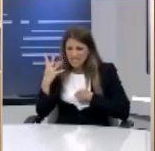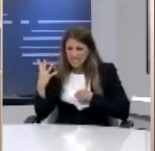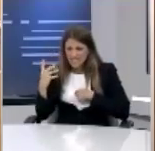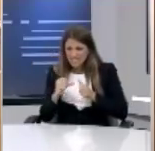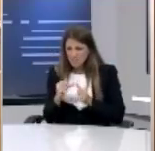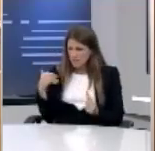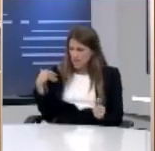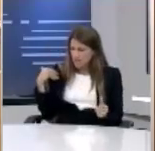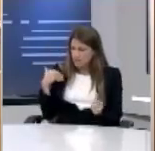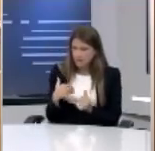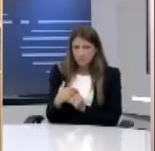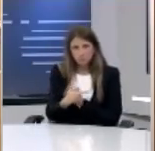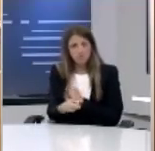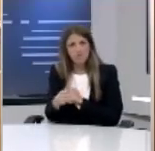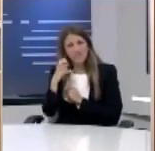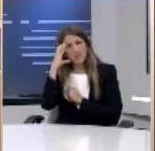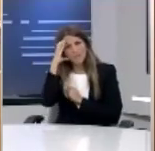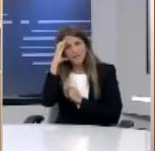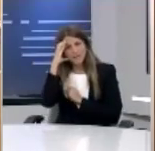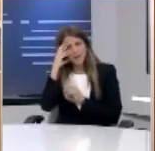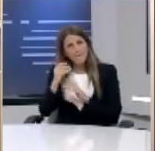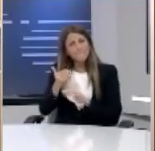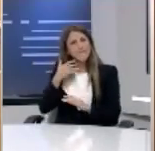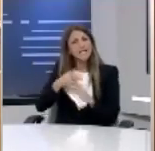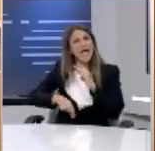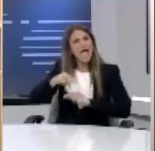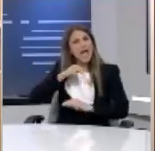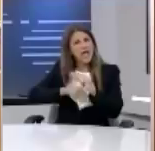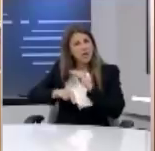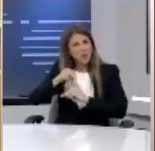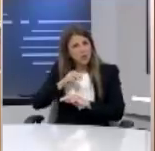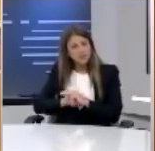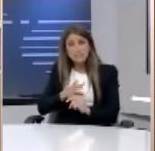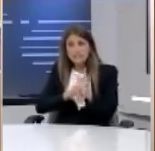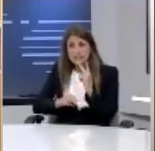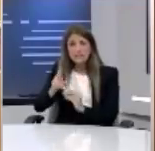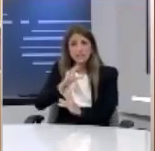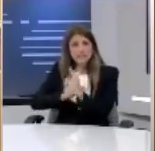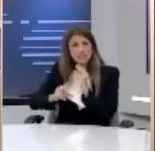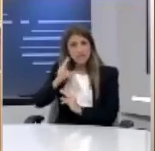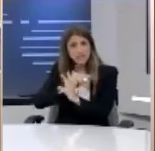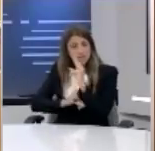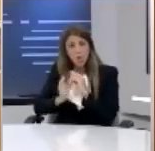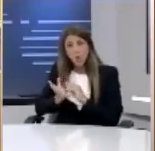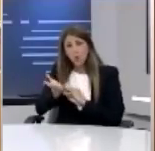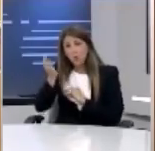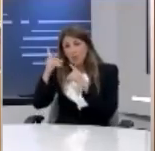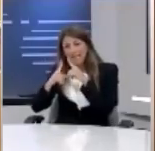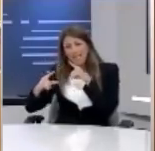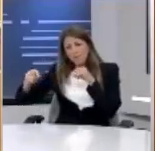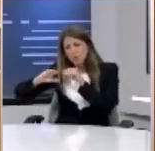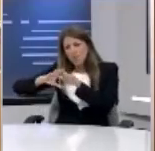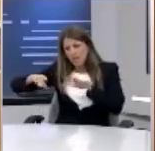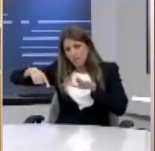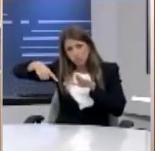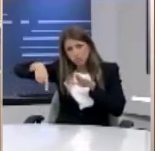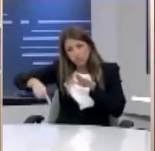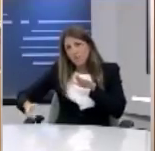από τις εκλογές, κεντρικό θέμα. Δεν υπήρχαν και ο Τρύπανα στην Κυπριακή ΑΟΣ, κεντρικό θέμα. Μας κατηγορούσατε